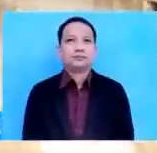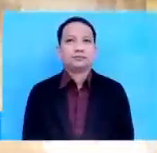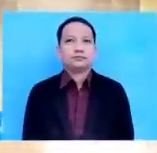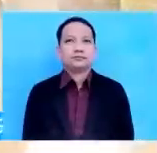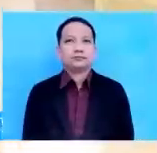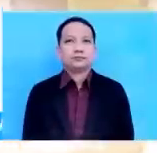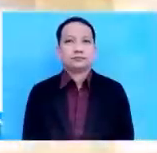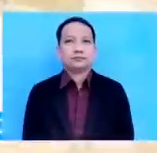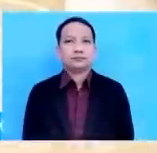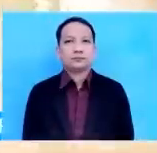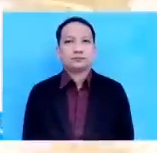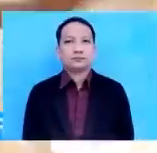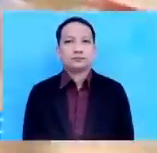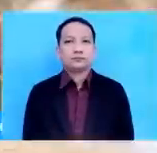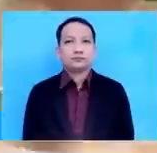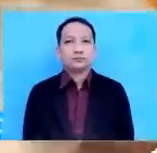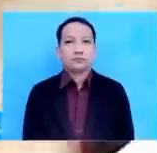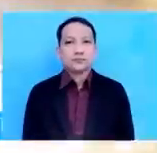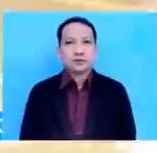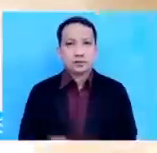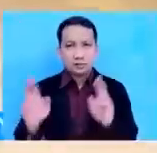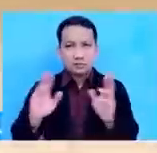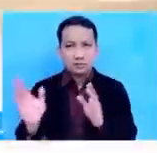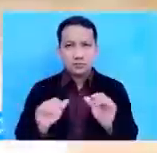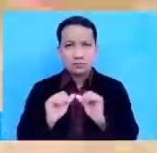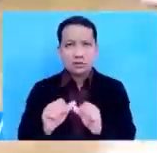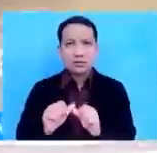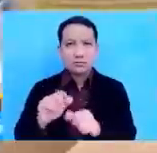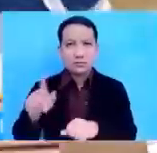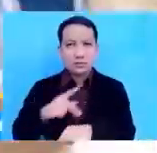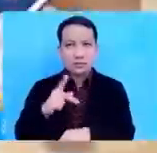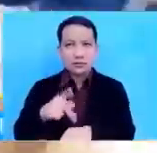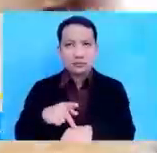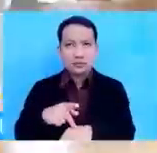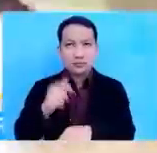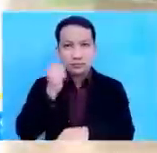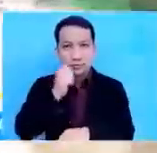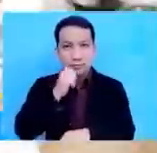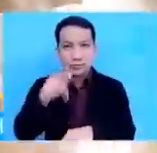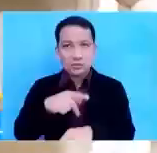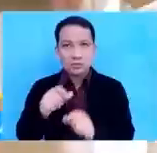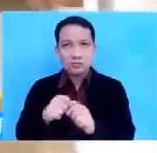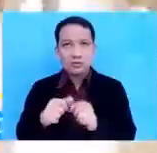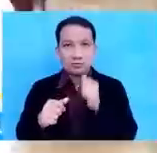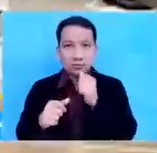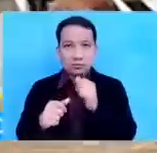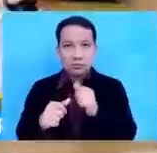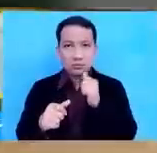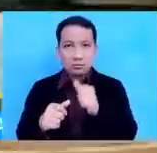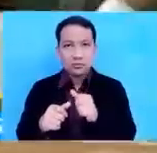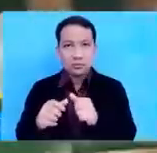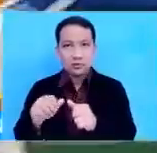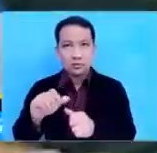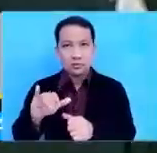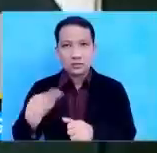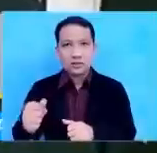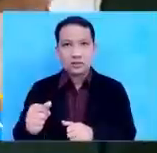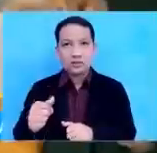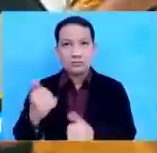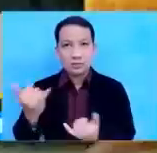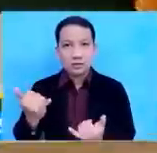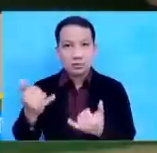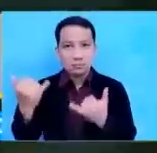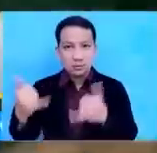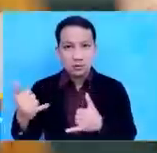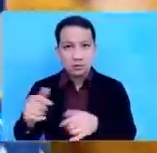Puspusan na ang paghahanda ng Gilas Women's Team para sa paparating na FIBA Women's Asia Cup. Sa ngayon, nag-e-ensayo